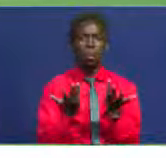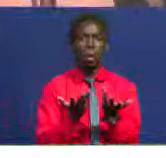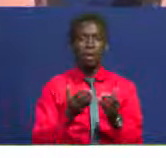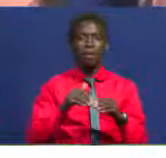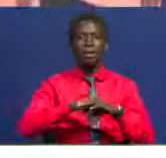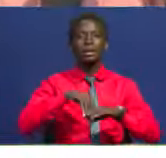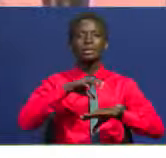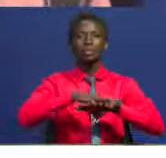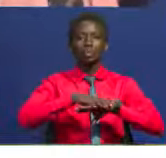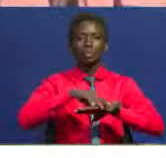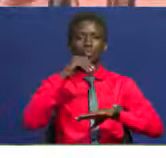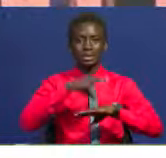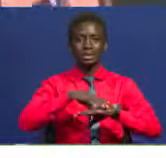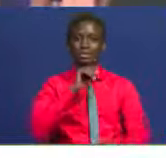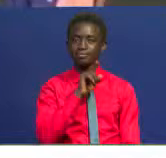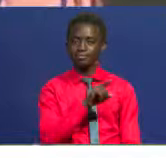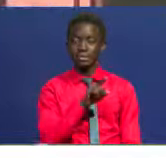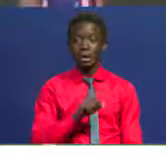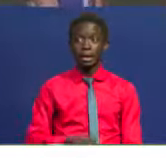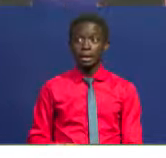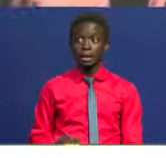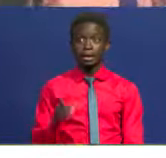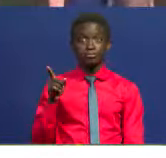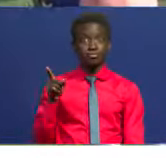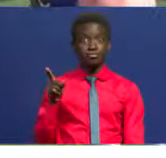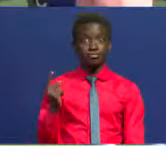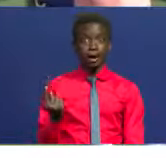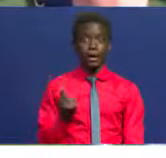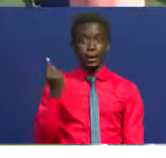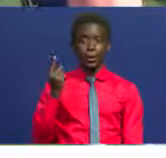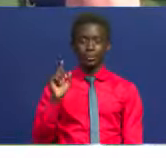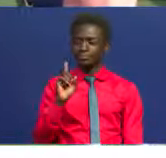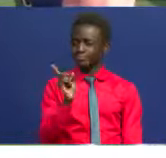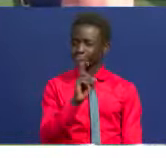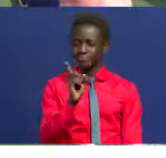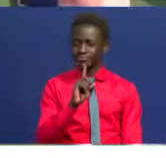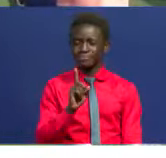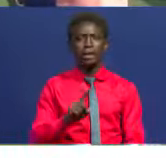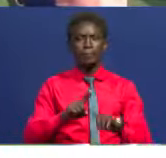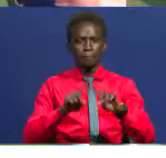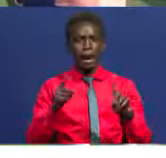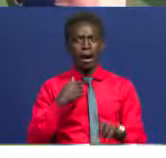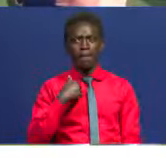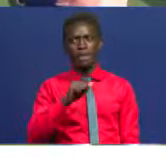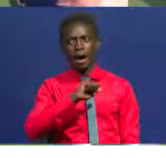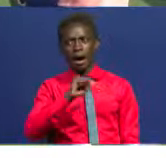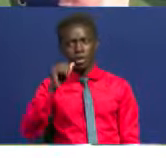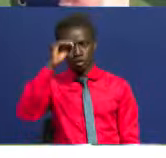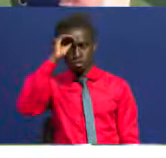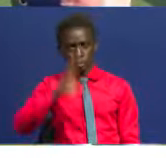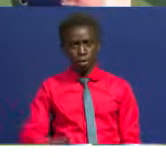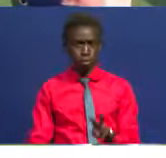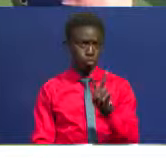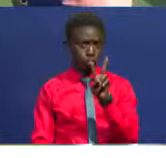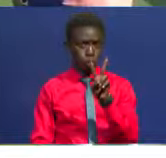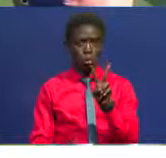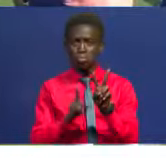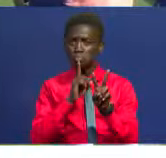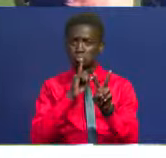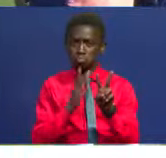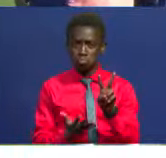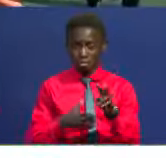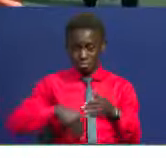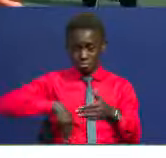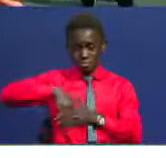Chen pekee ambaye amenufaika sana kutokana na kucheza soka. Wanafunzi wengine wawili wamesema